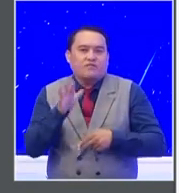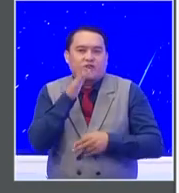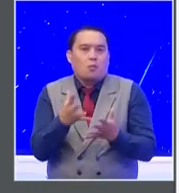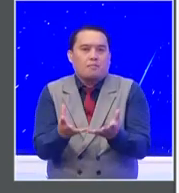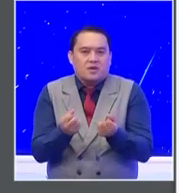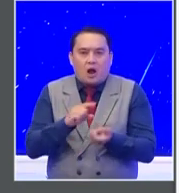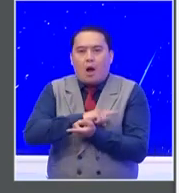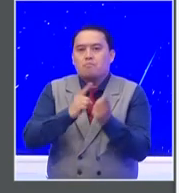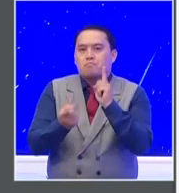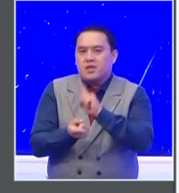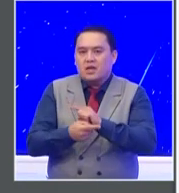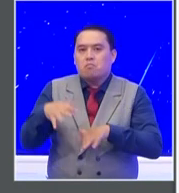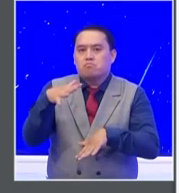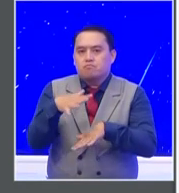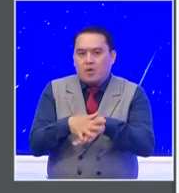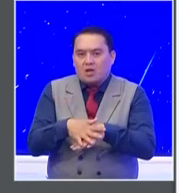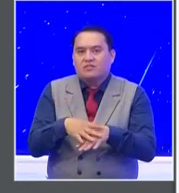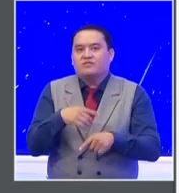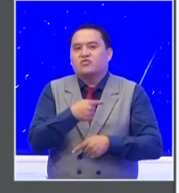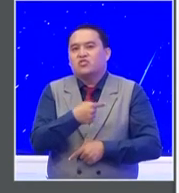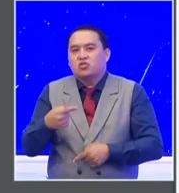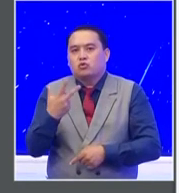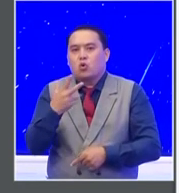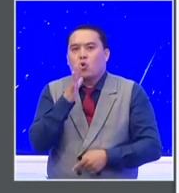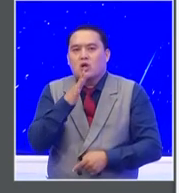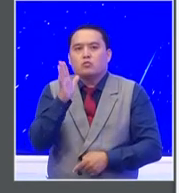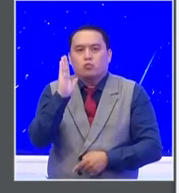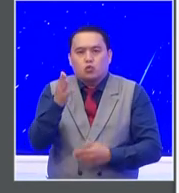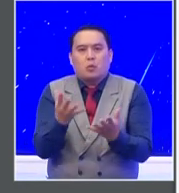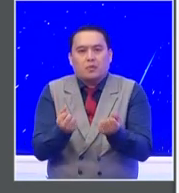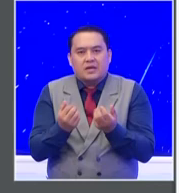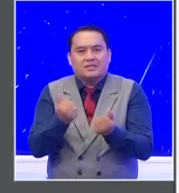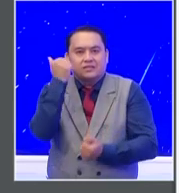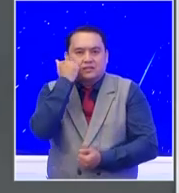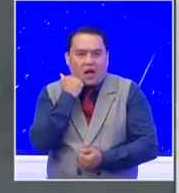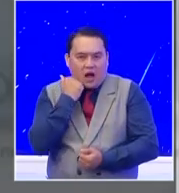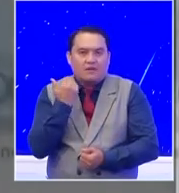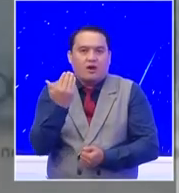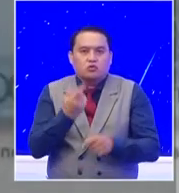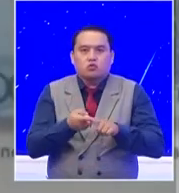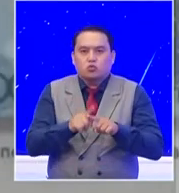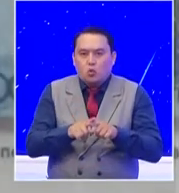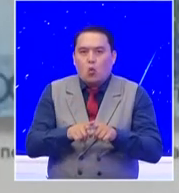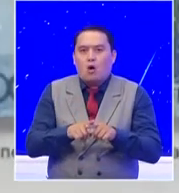приема и обмена банками второго уровня еще в течение 3 лет будут принимать банкноты старого